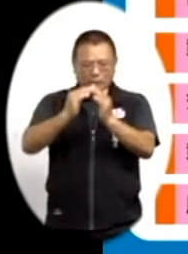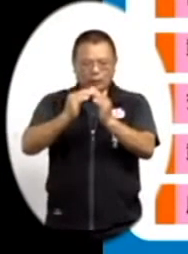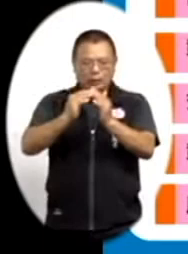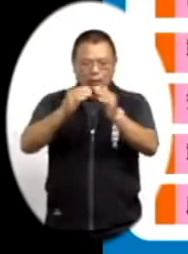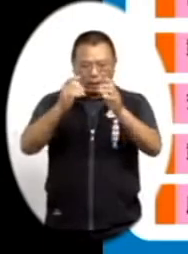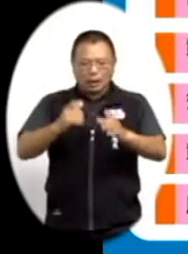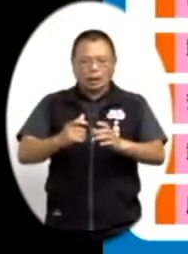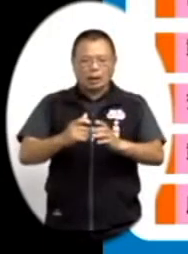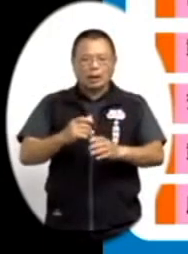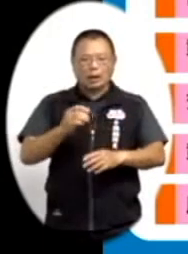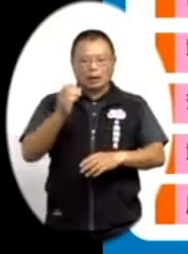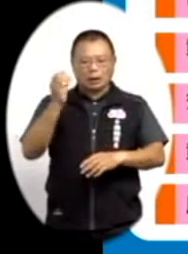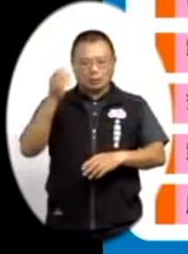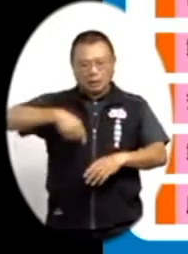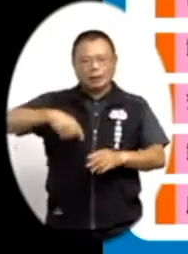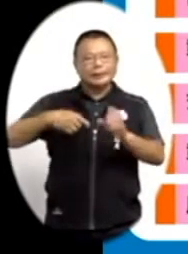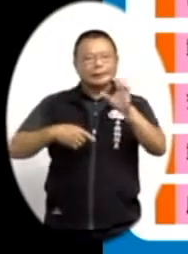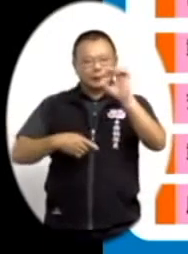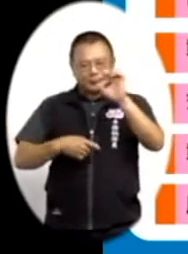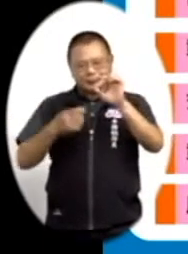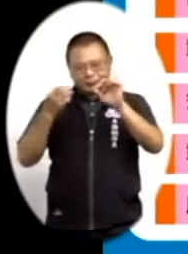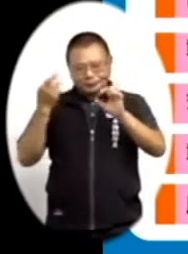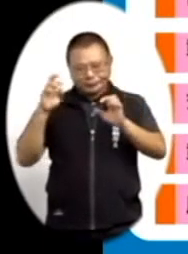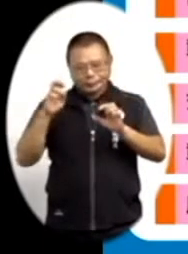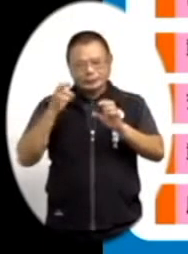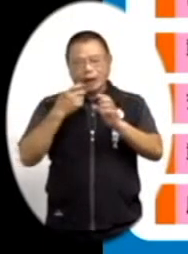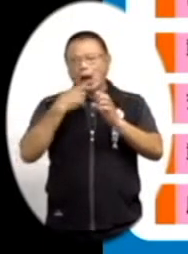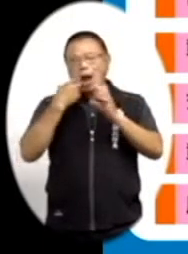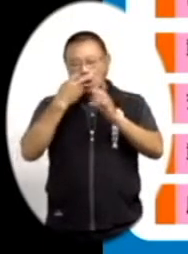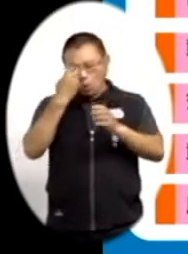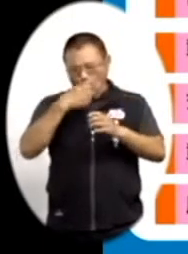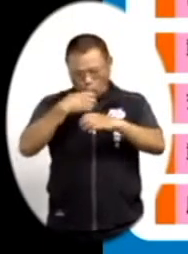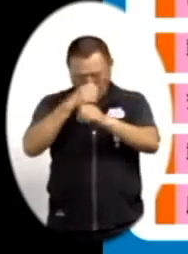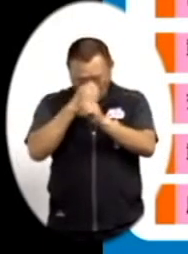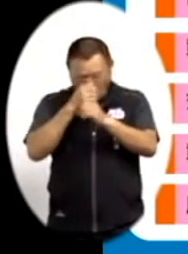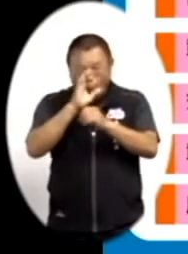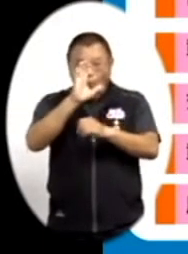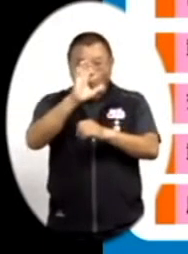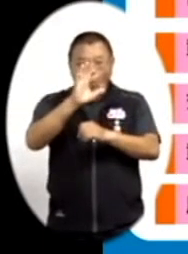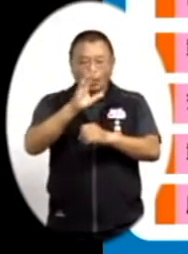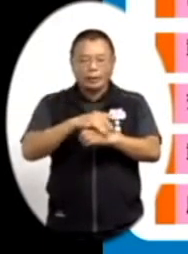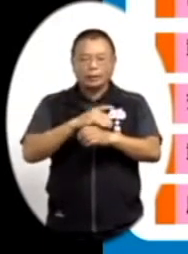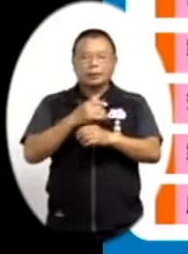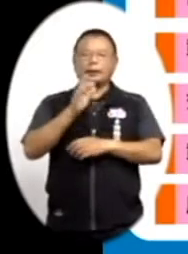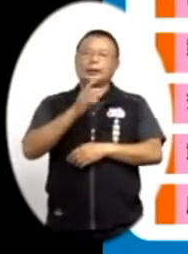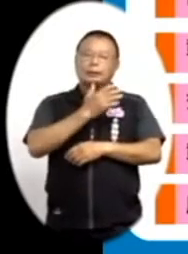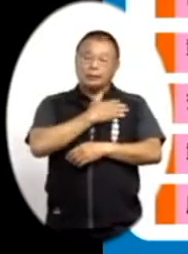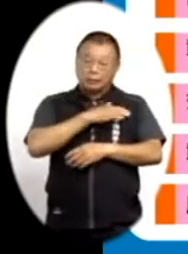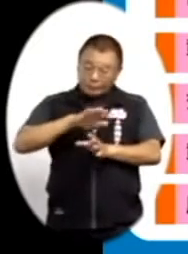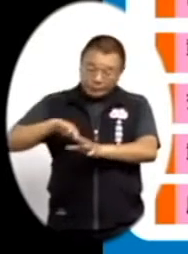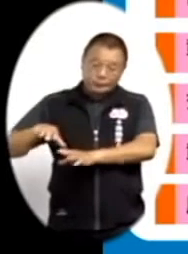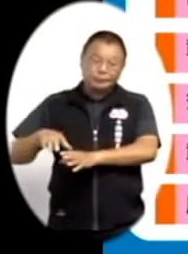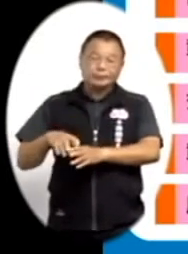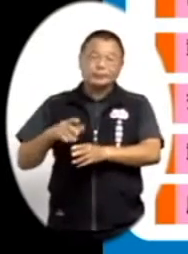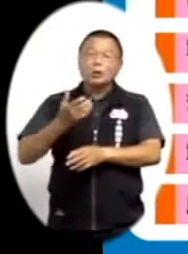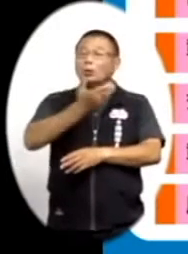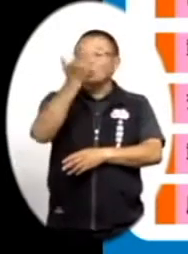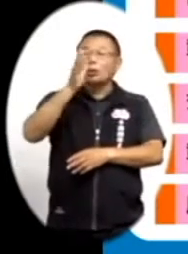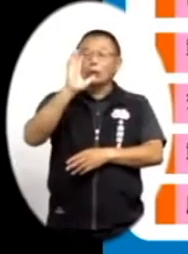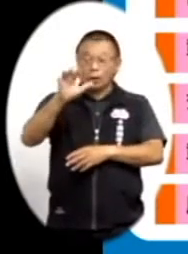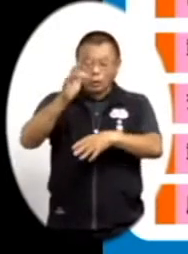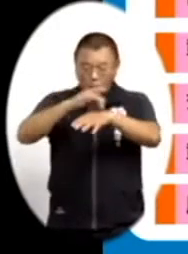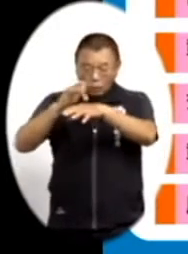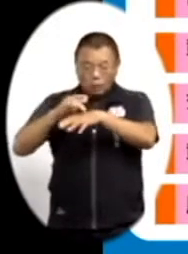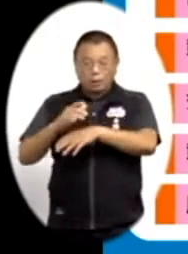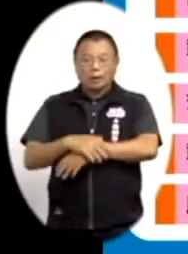这个 PCR 的核酸检测哦。那从今天开始，不论呢你有没有旅游史或者接触